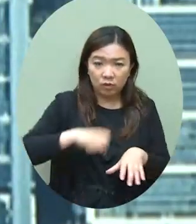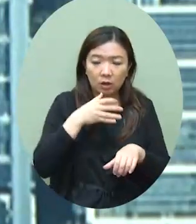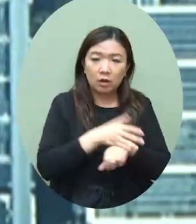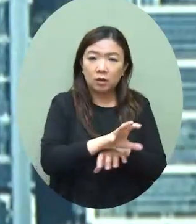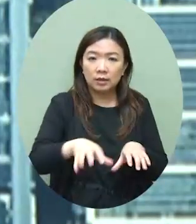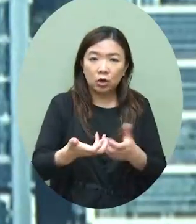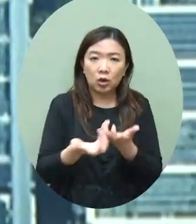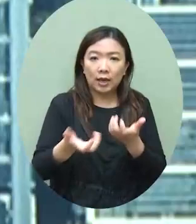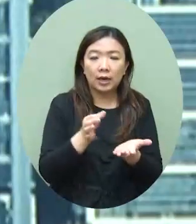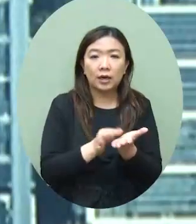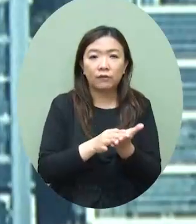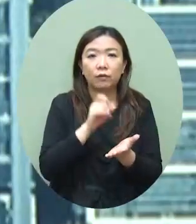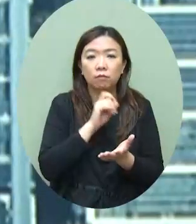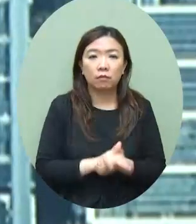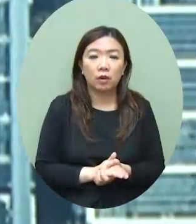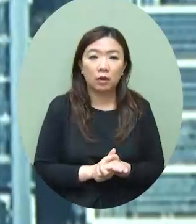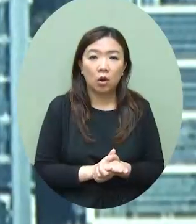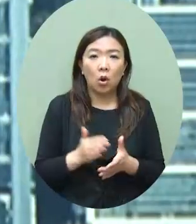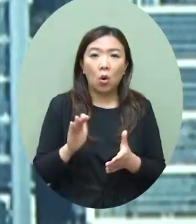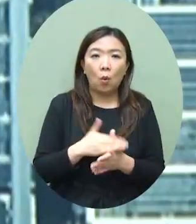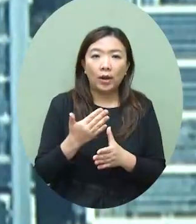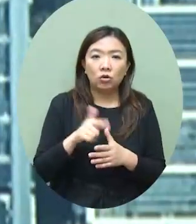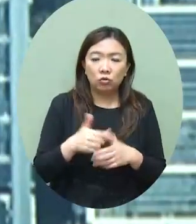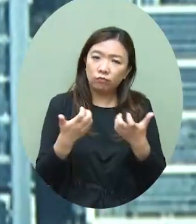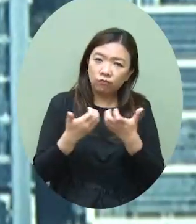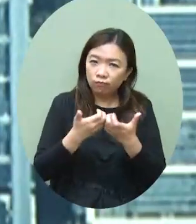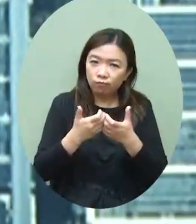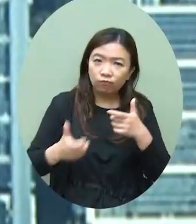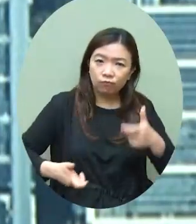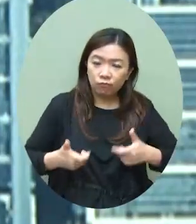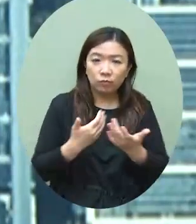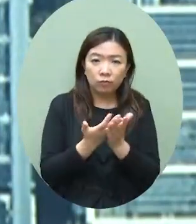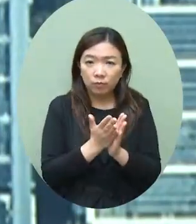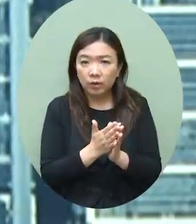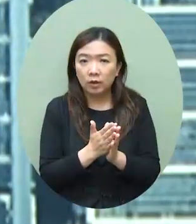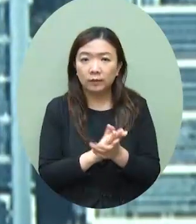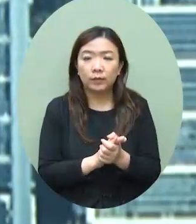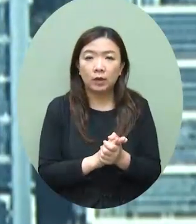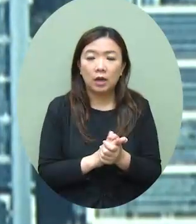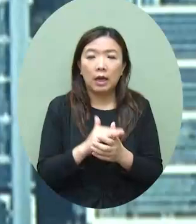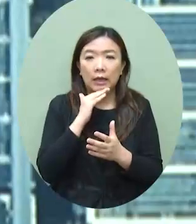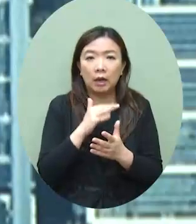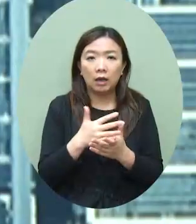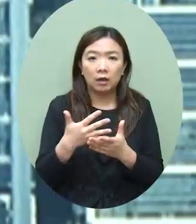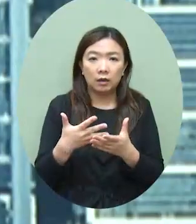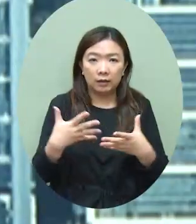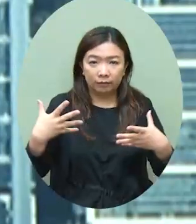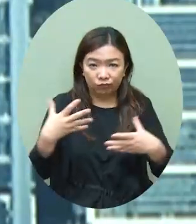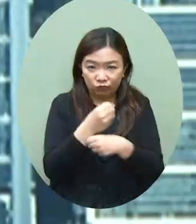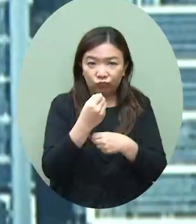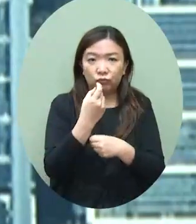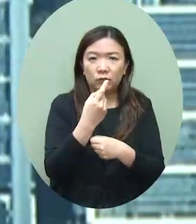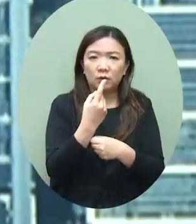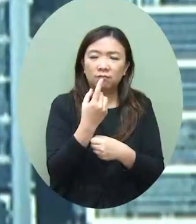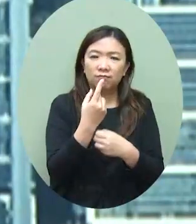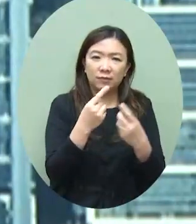離設施。咁所以為咗成本效益，係會將佢哋集中喺某